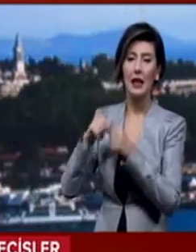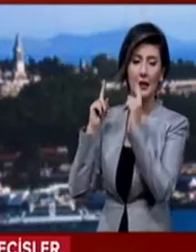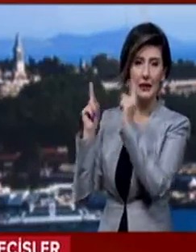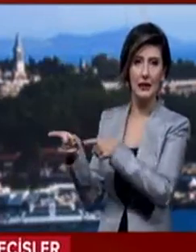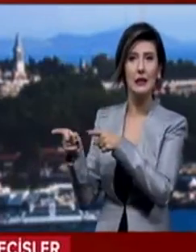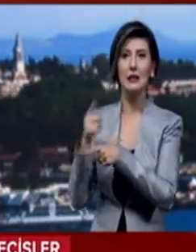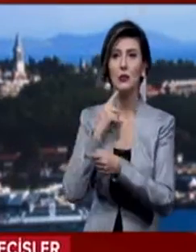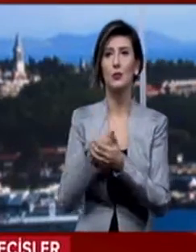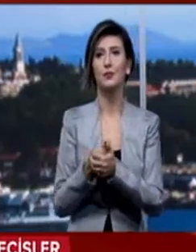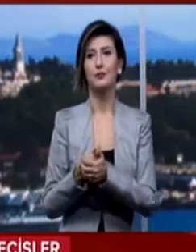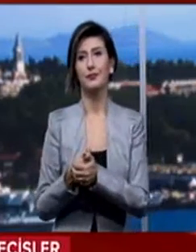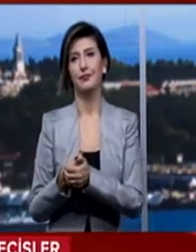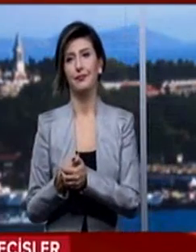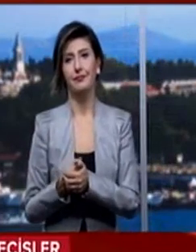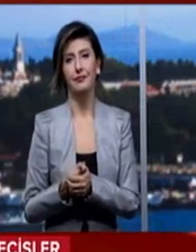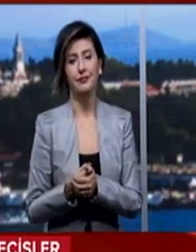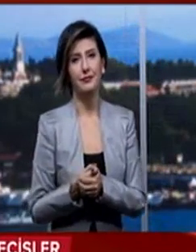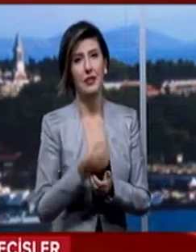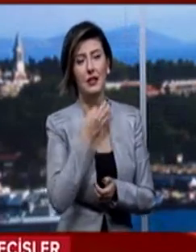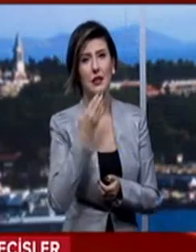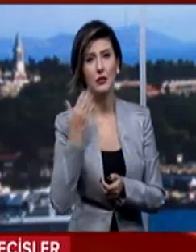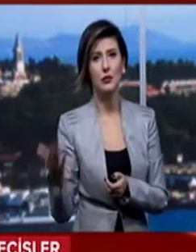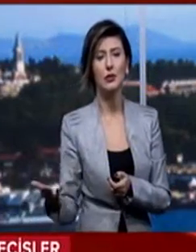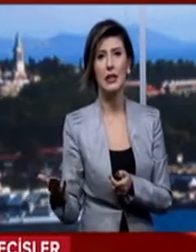Nihal Koyuncu Yontar. Teşekkürler.